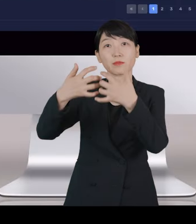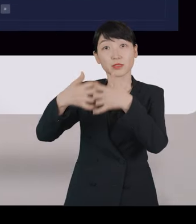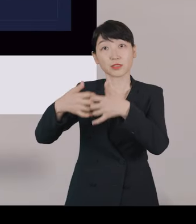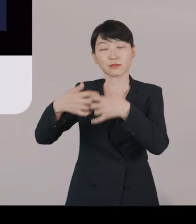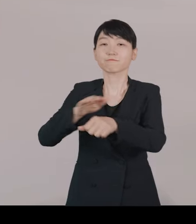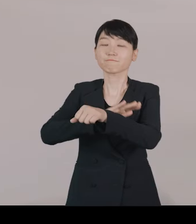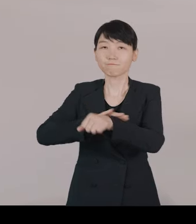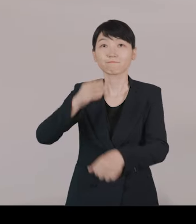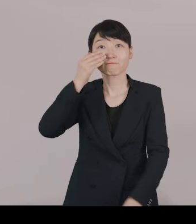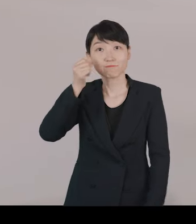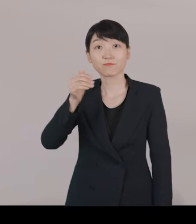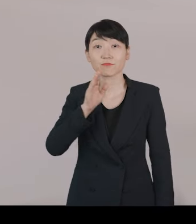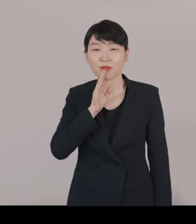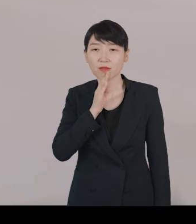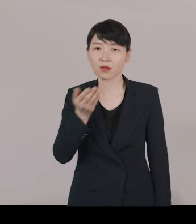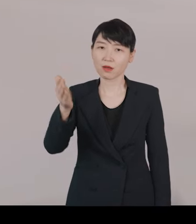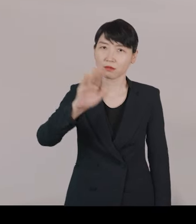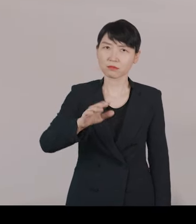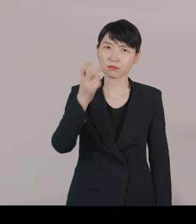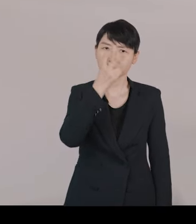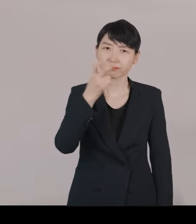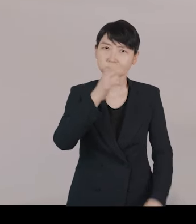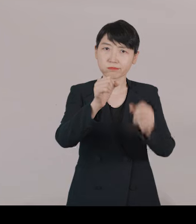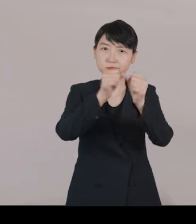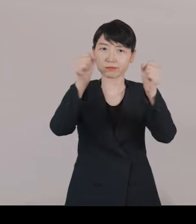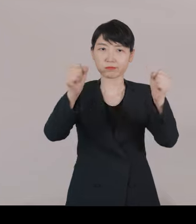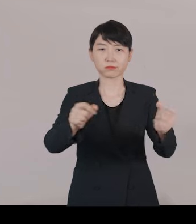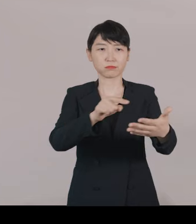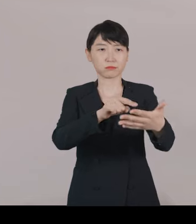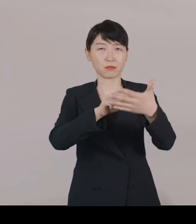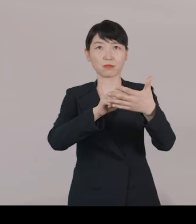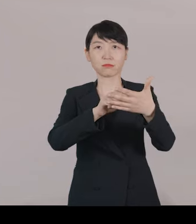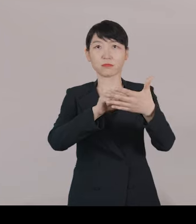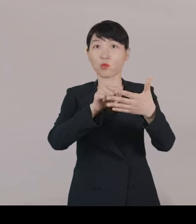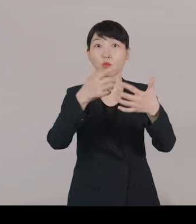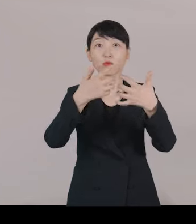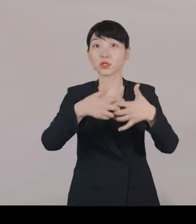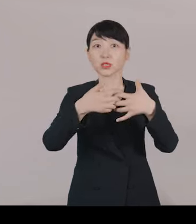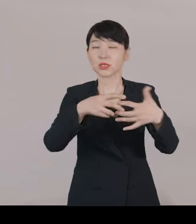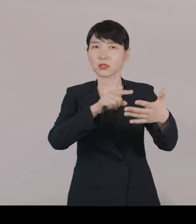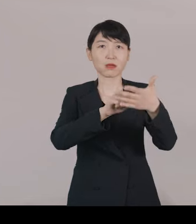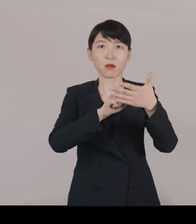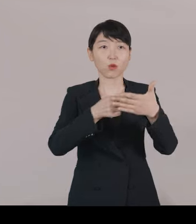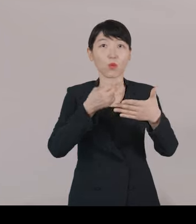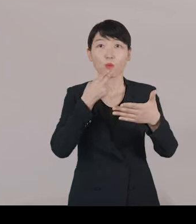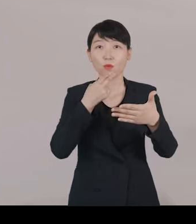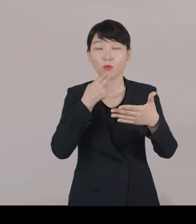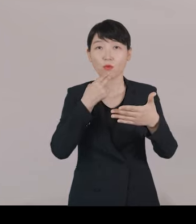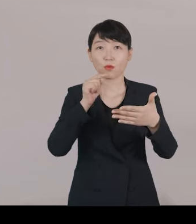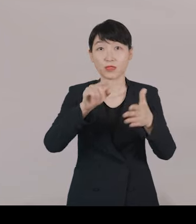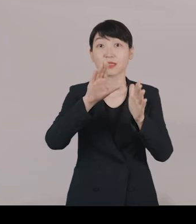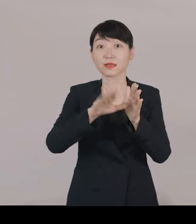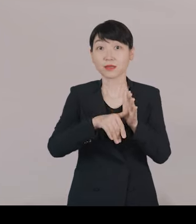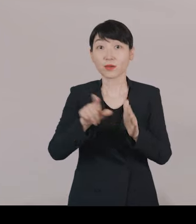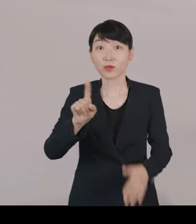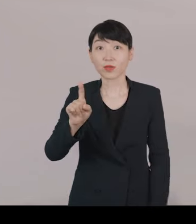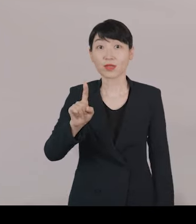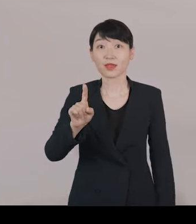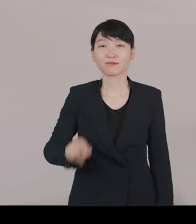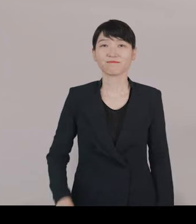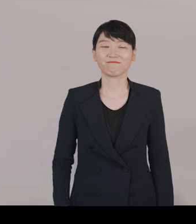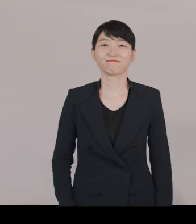장비들이 정상 작동되고 있음에도 모니터링 시스템의 시설 대시보드에서 센서들이 제대로 보이지 않는